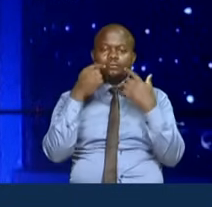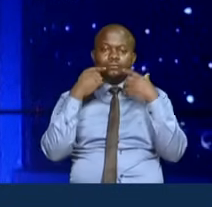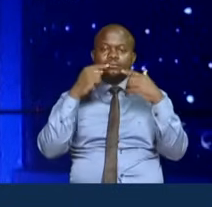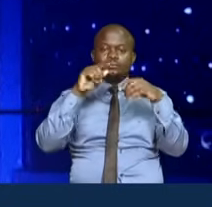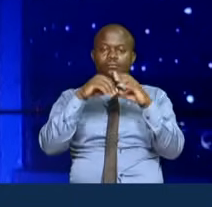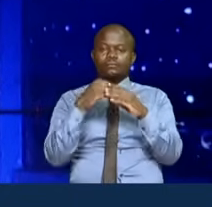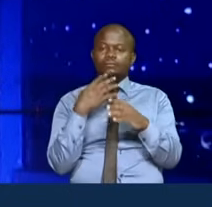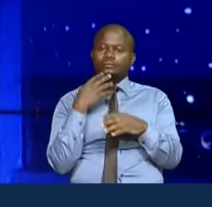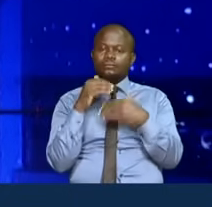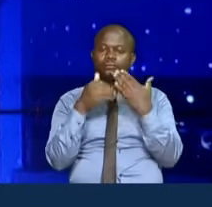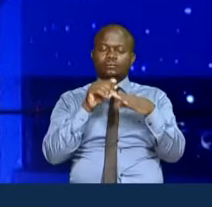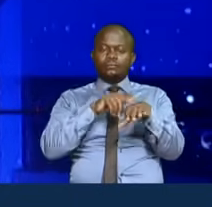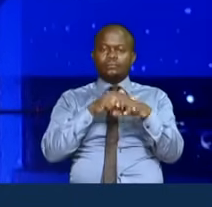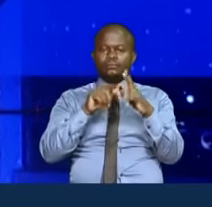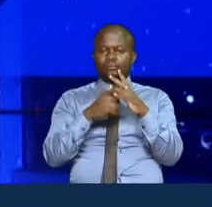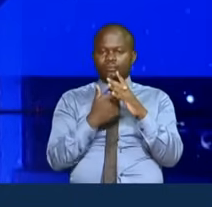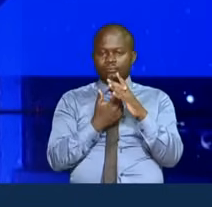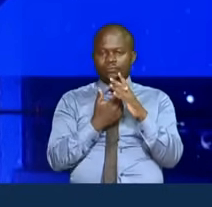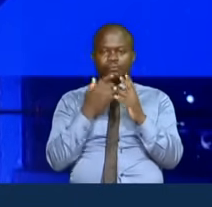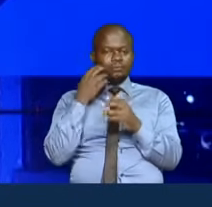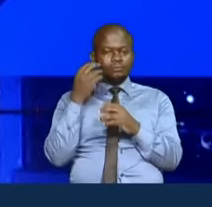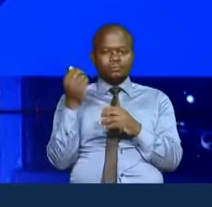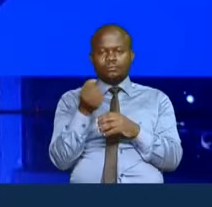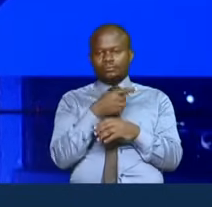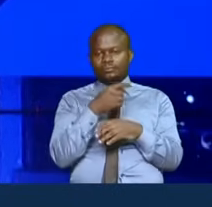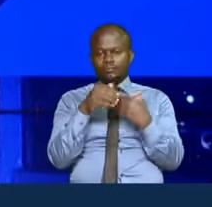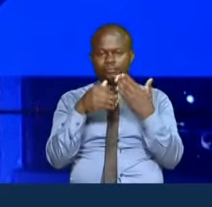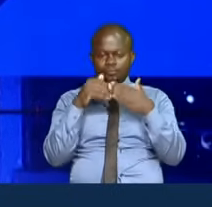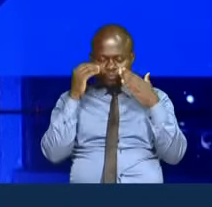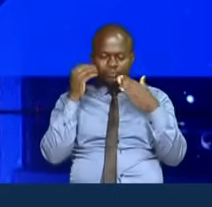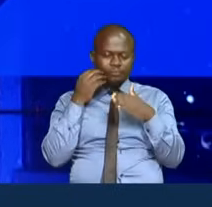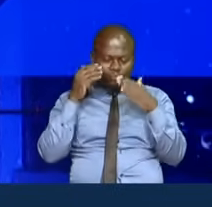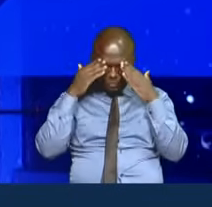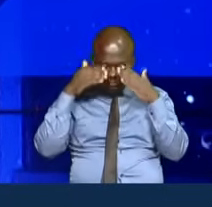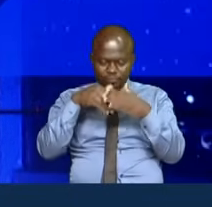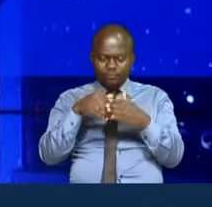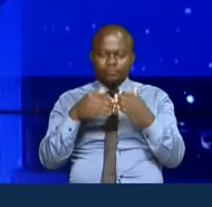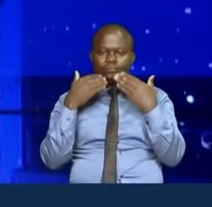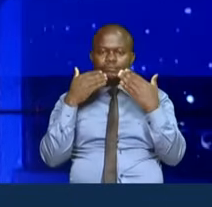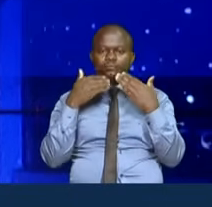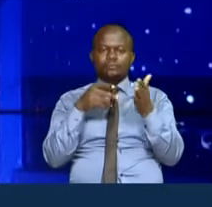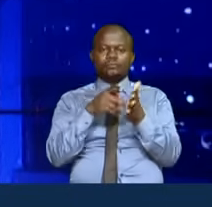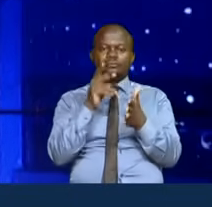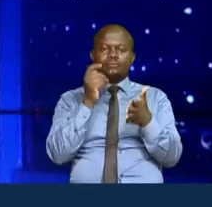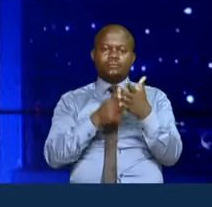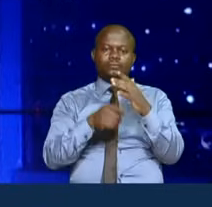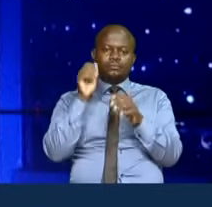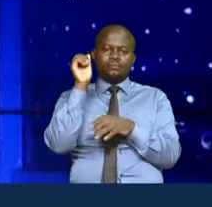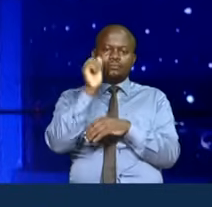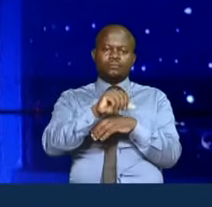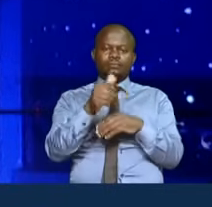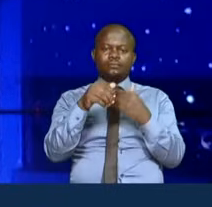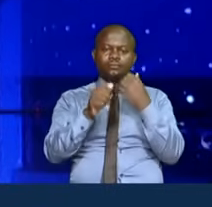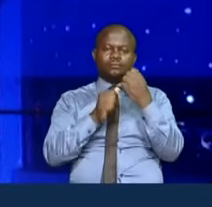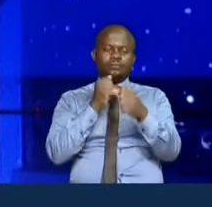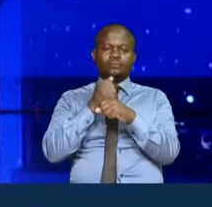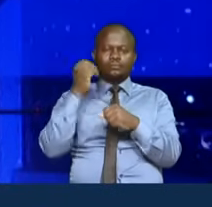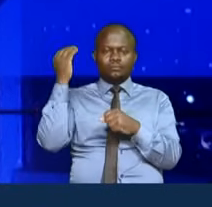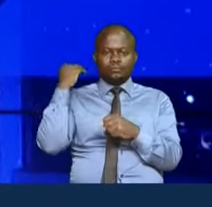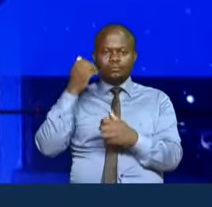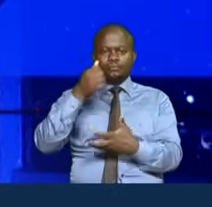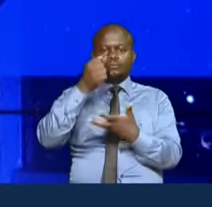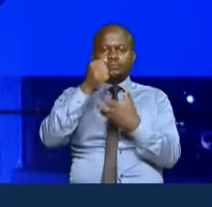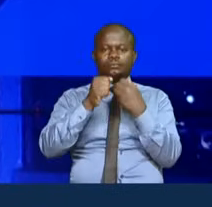kuri uyu wa gatanu ubwo hatangizwaga ukwezi n'ukwezi kwahariwe gushimira abasora barushije abandi mu mwaka ushize ingengo